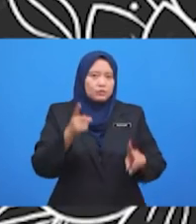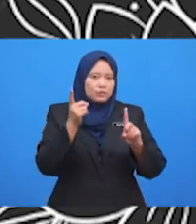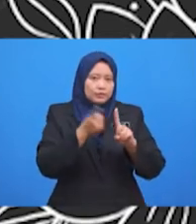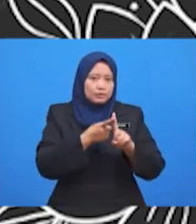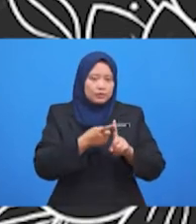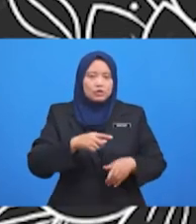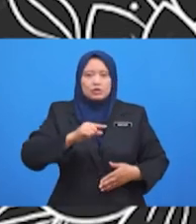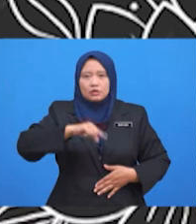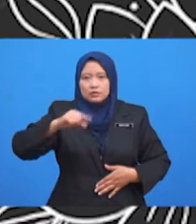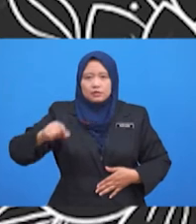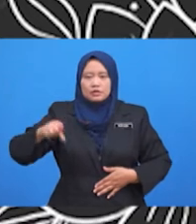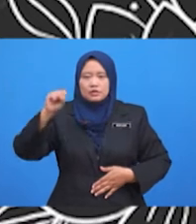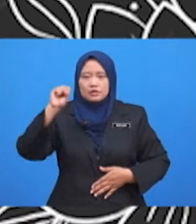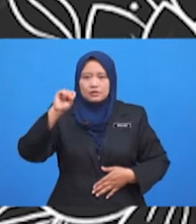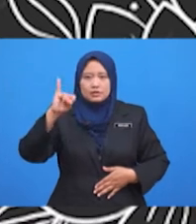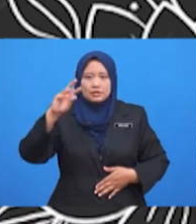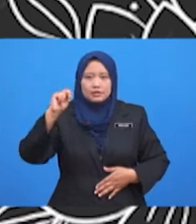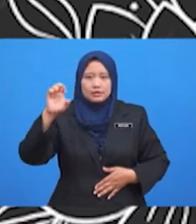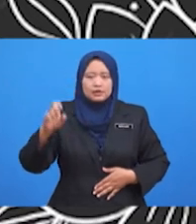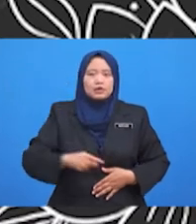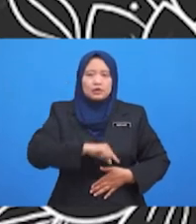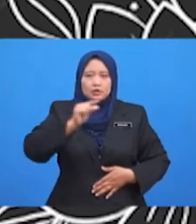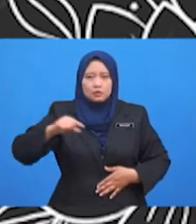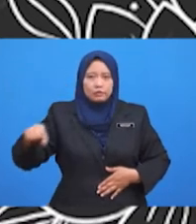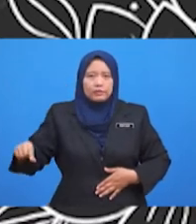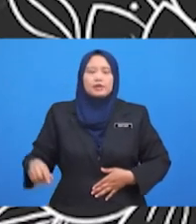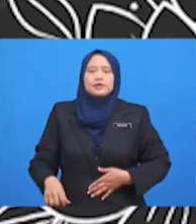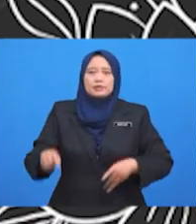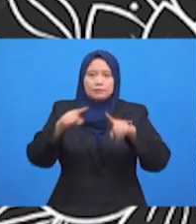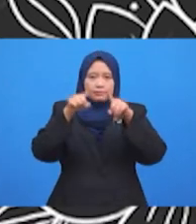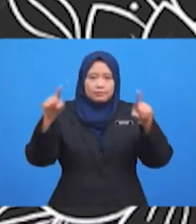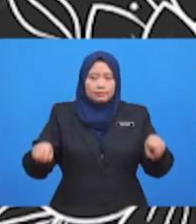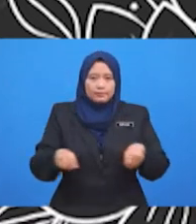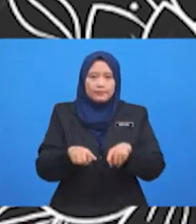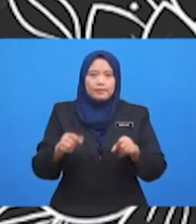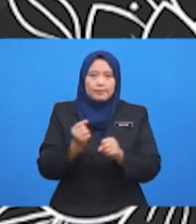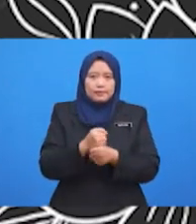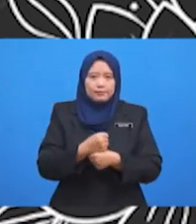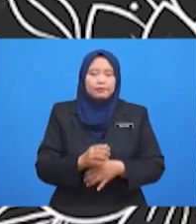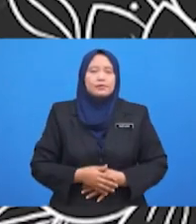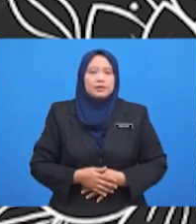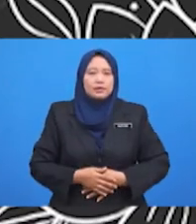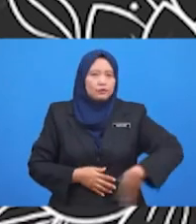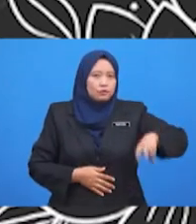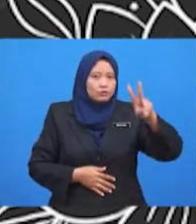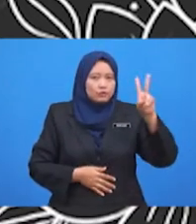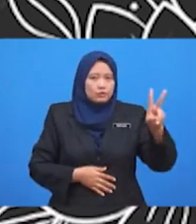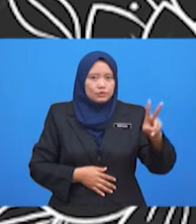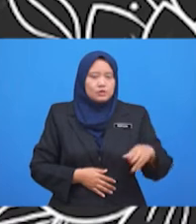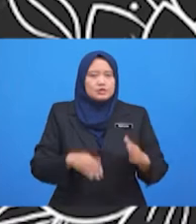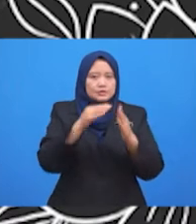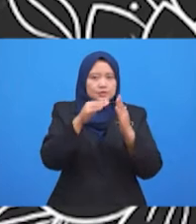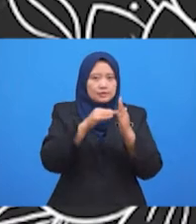kedua, gelombang empat segi iaitu square wave. Untuk soalan yang kedua, iaitu senaraikan